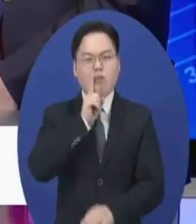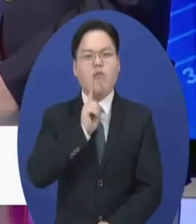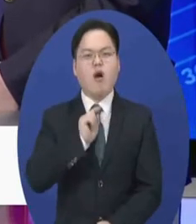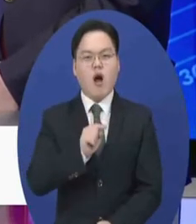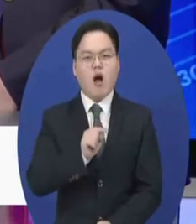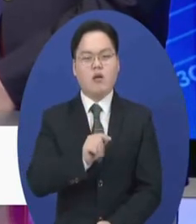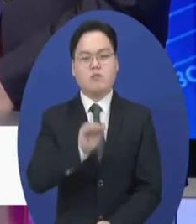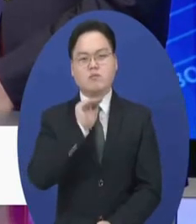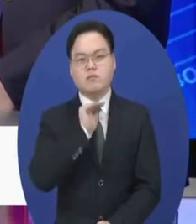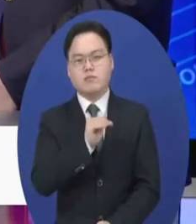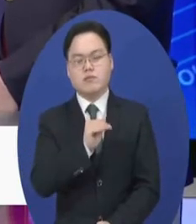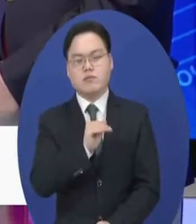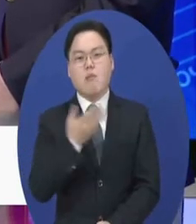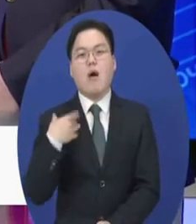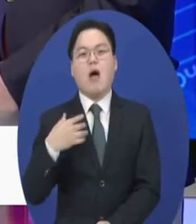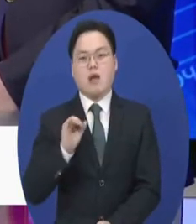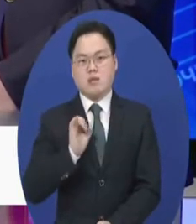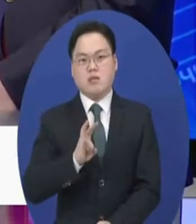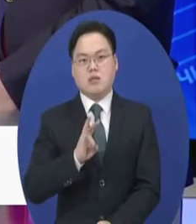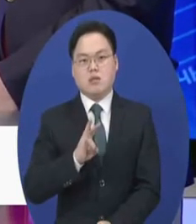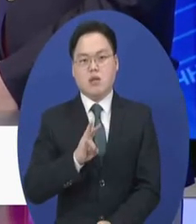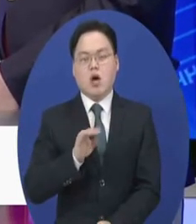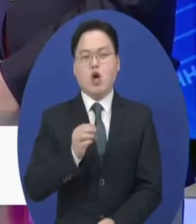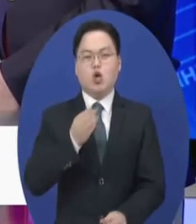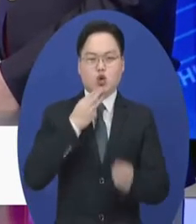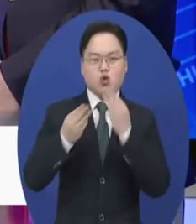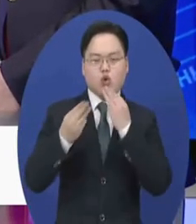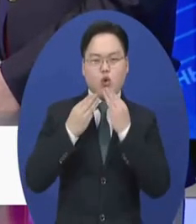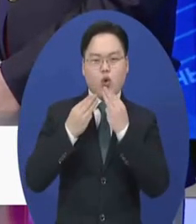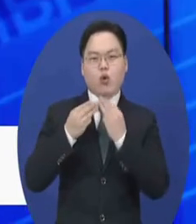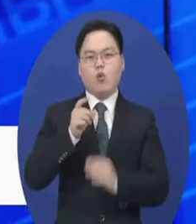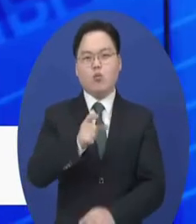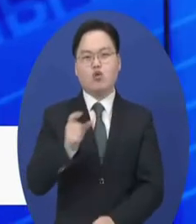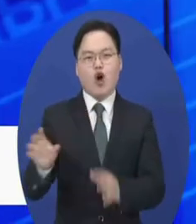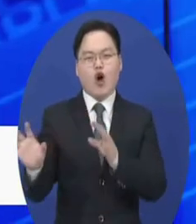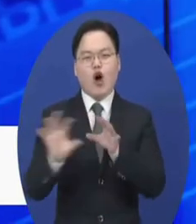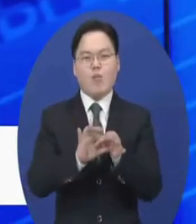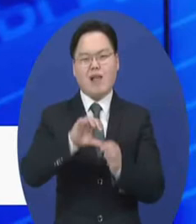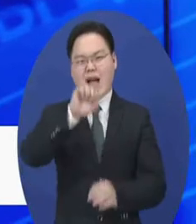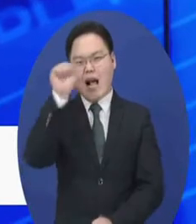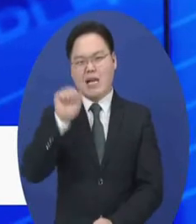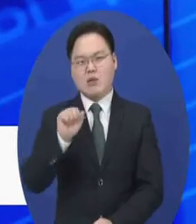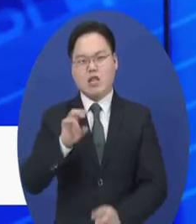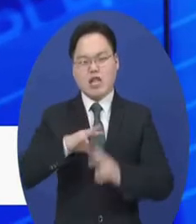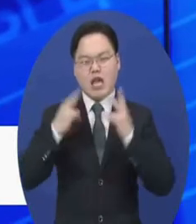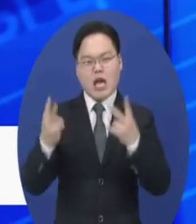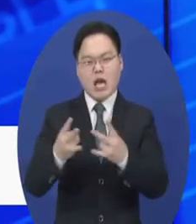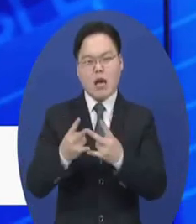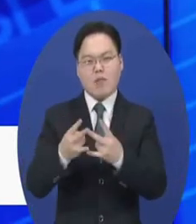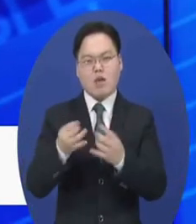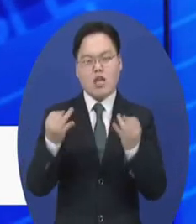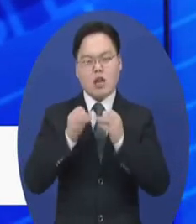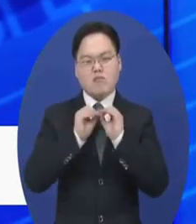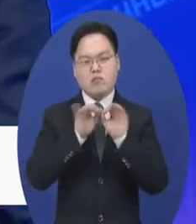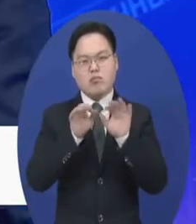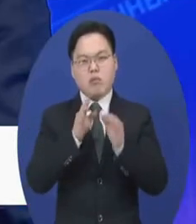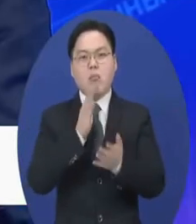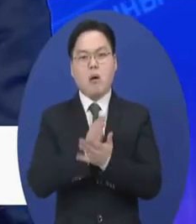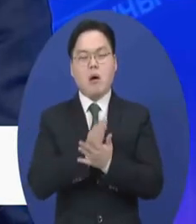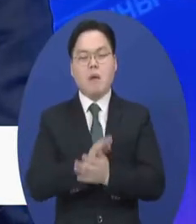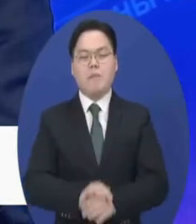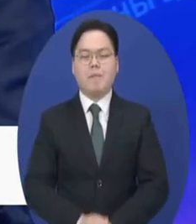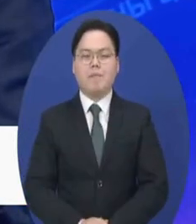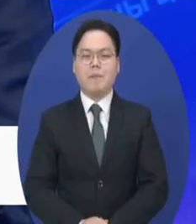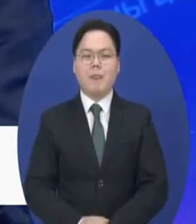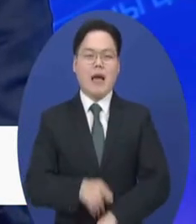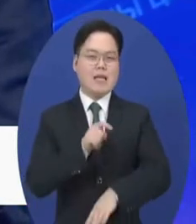юм шаардлагыг үргүүлсэн. Одоо шүүхийн нэр бүхий шүүгчтэй холбоотой асуудал бол нийгэмд нэлээд шуугиан тарьлаа. Одоо ер нь асуудал ер нь ямар шатндаа явж байна?